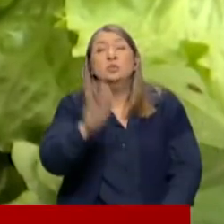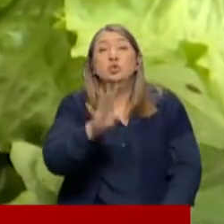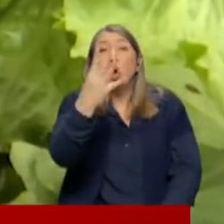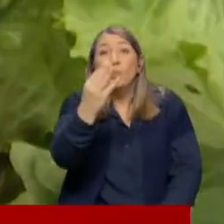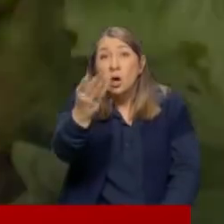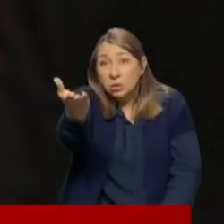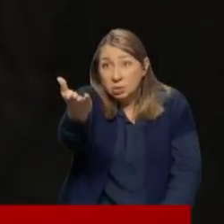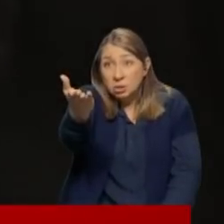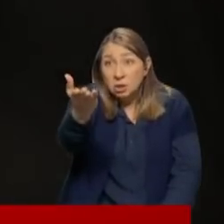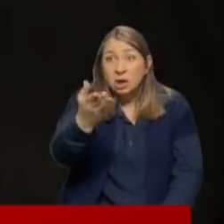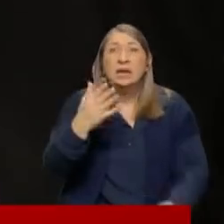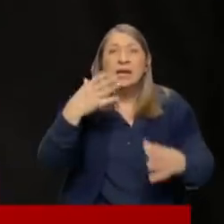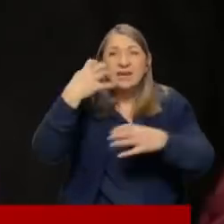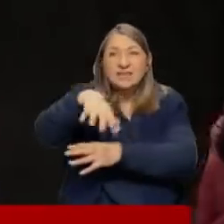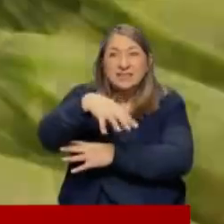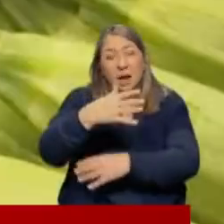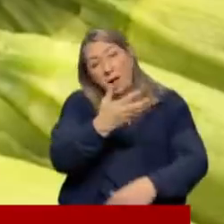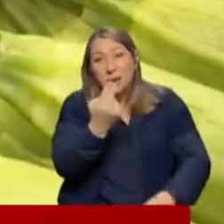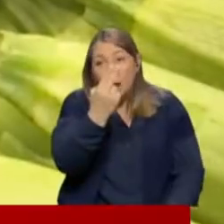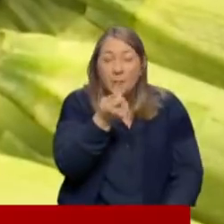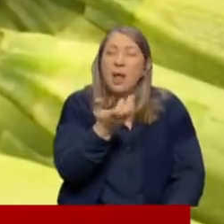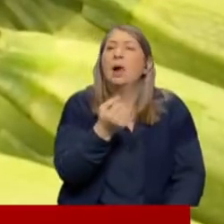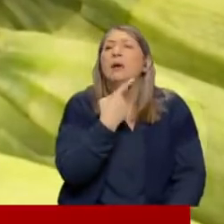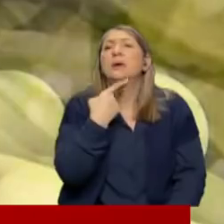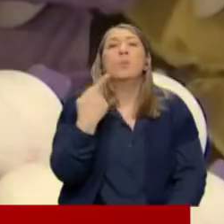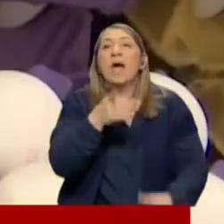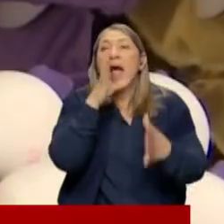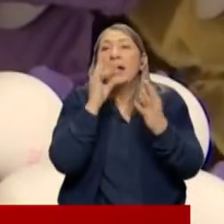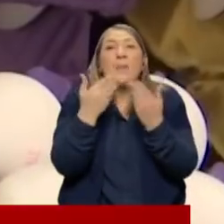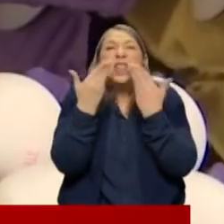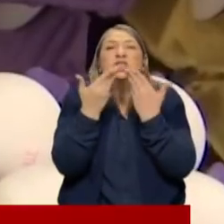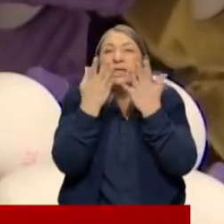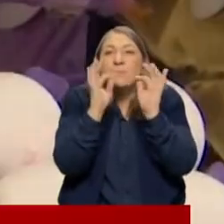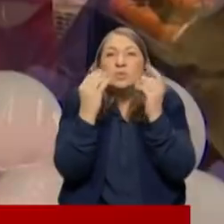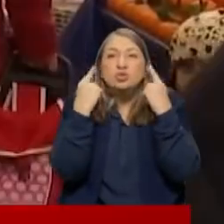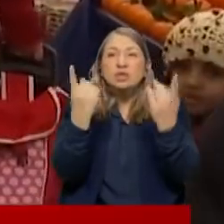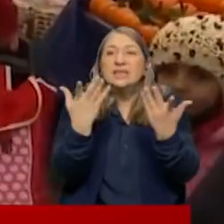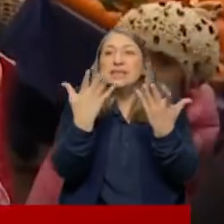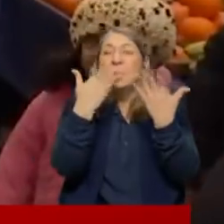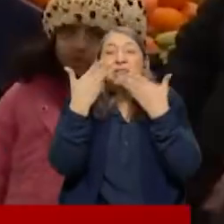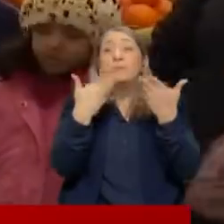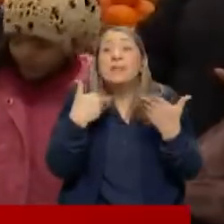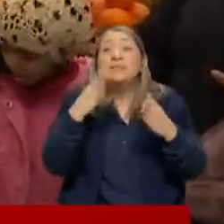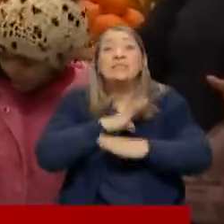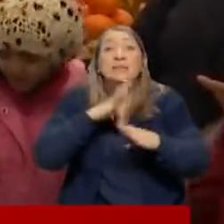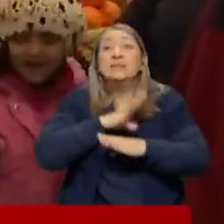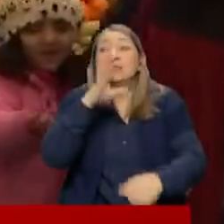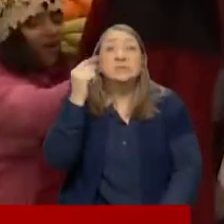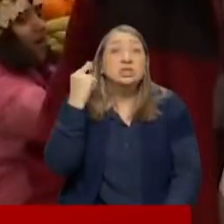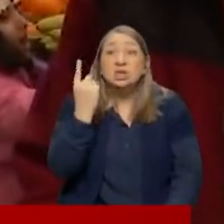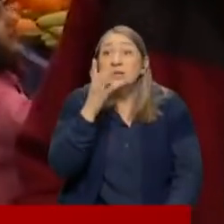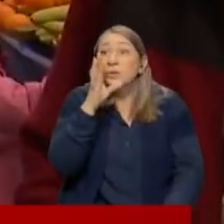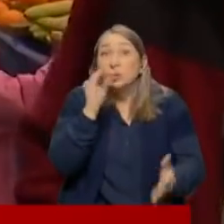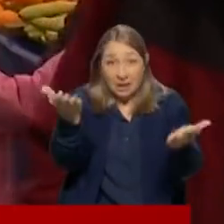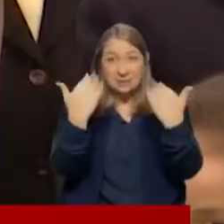lira. Kıvırcık 7 lira. Gel al bunlara. Bunlar kime konuşacağız? Kime diyeceğiz? Kime anlatacağız? Derdimizi kim dinleyecek?